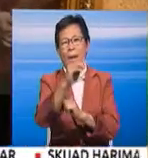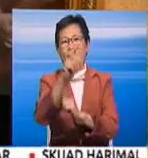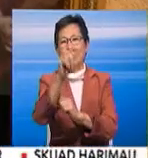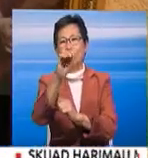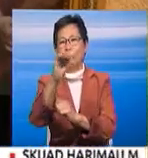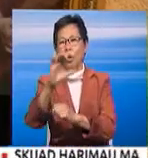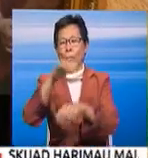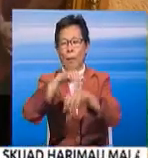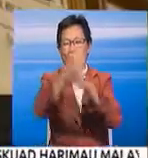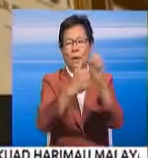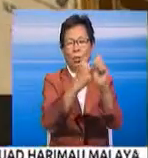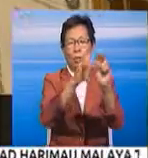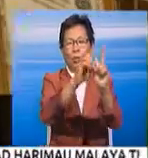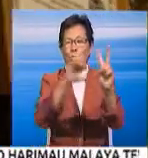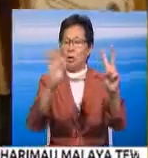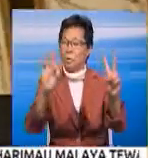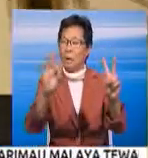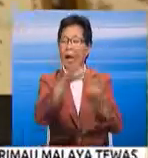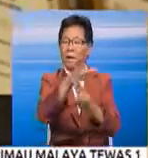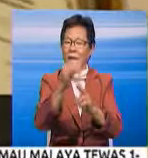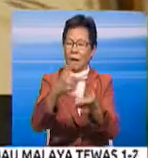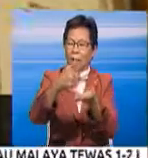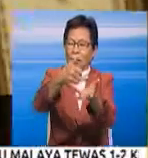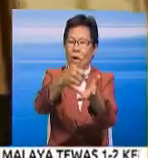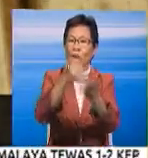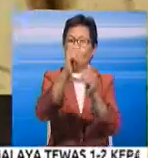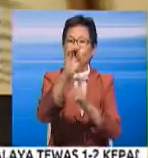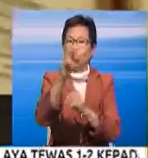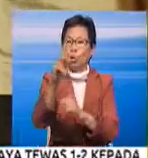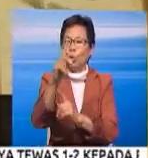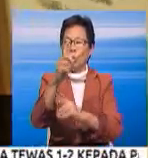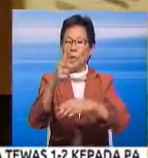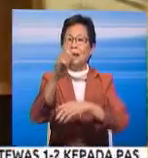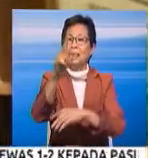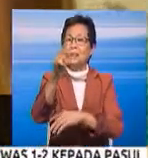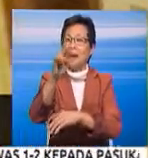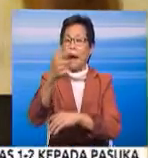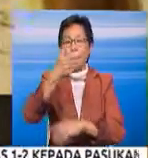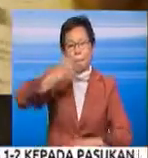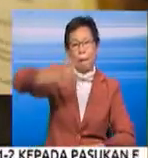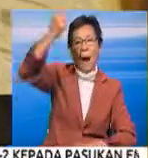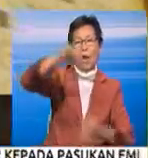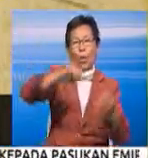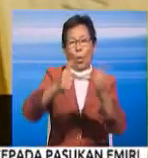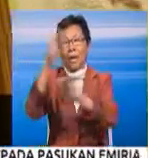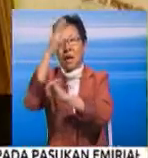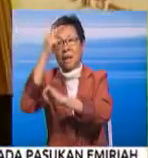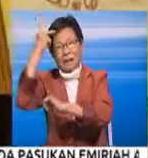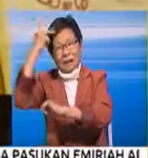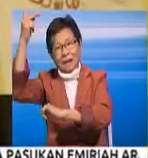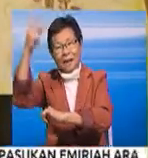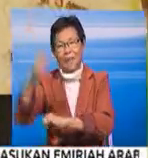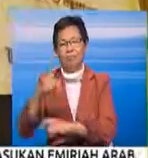Pelancongan pada 2009 serta anugerah tok dalam terbaik oleh kerajaan negeri.